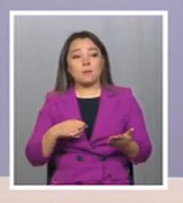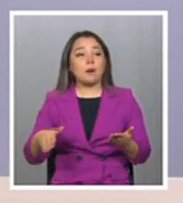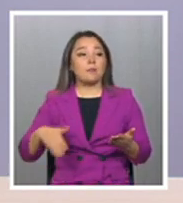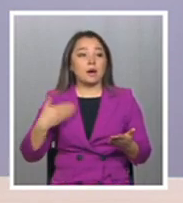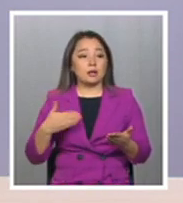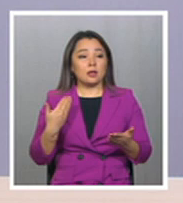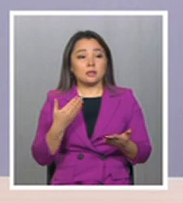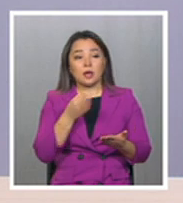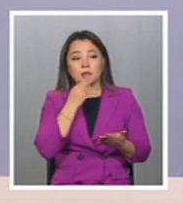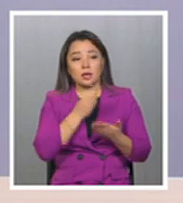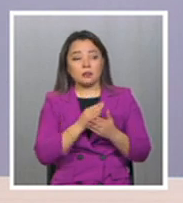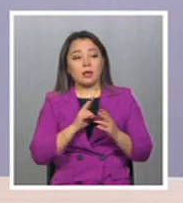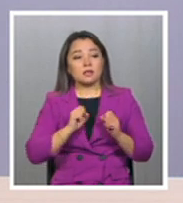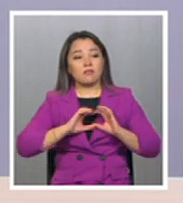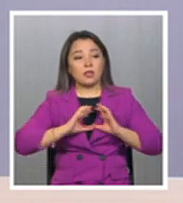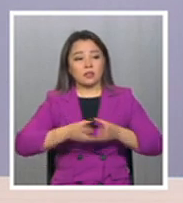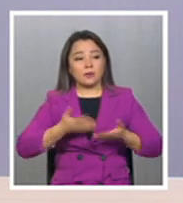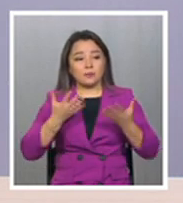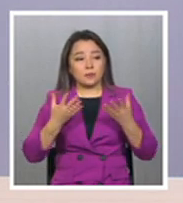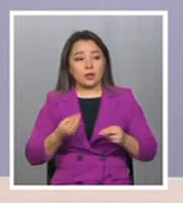свете?